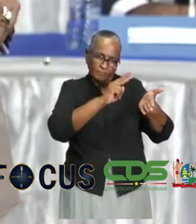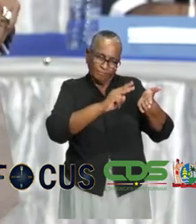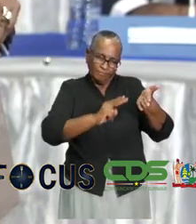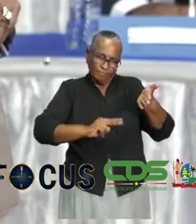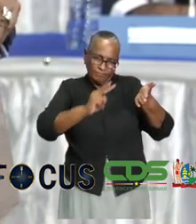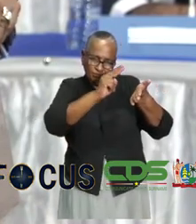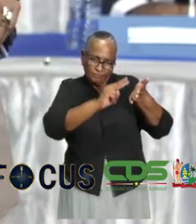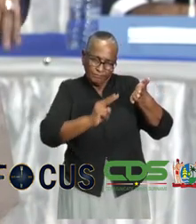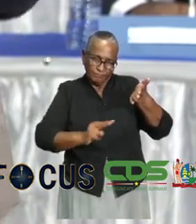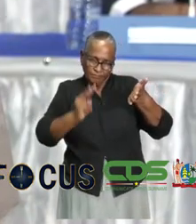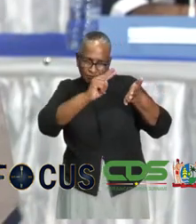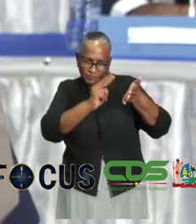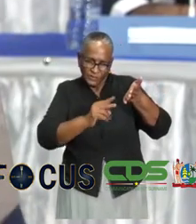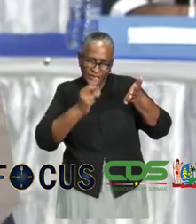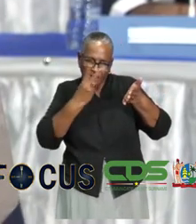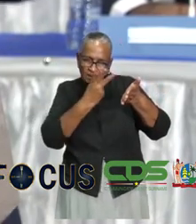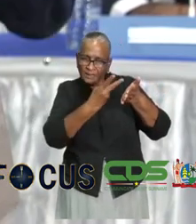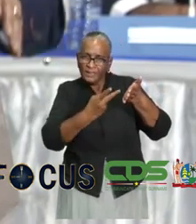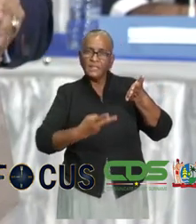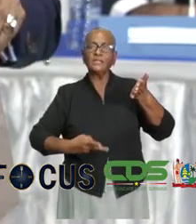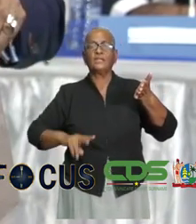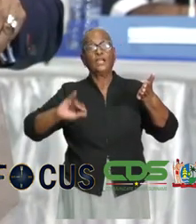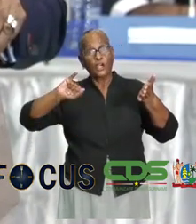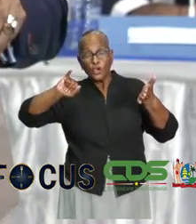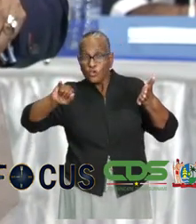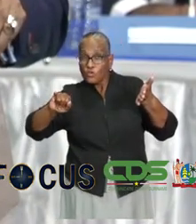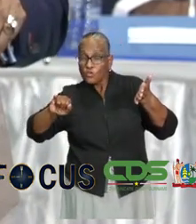rapport. Er komen nieuwe